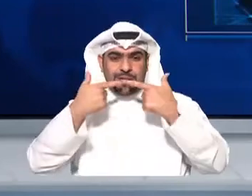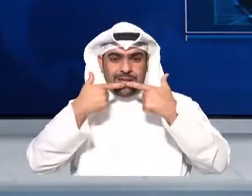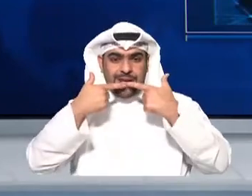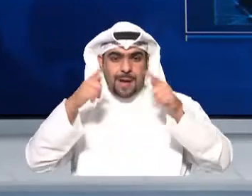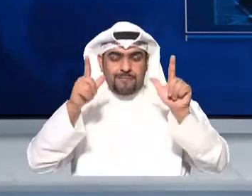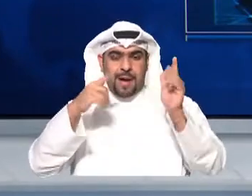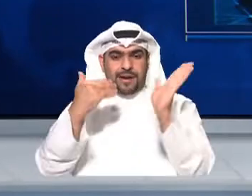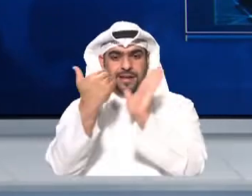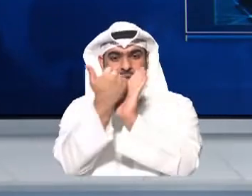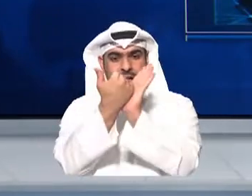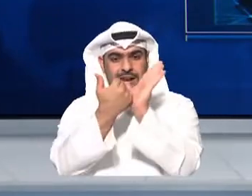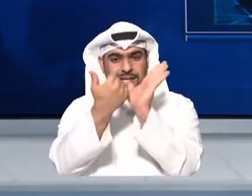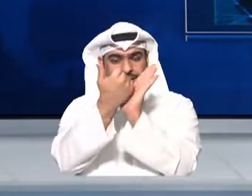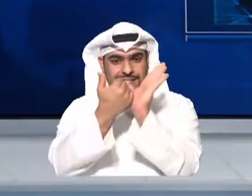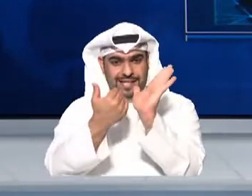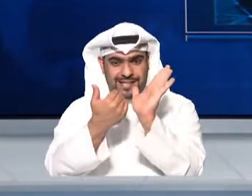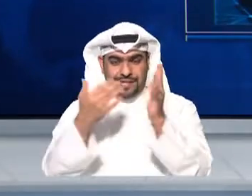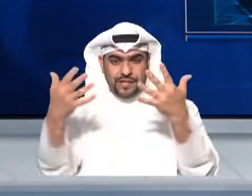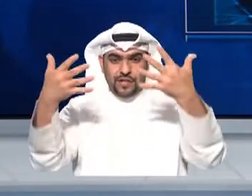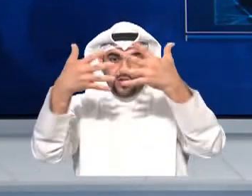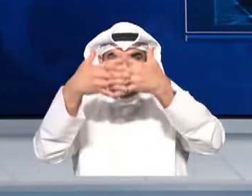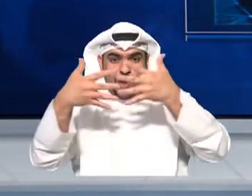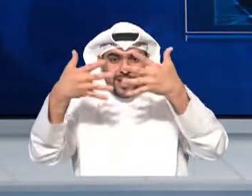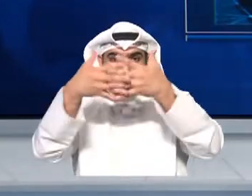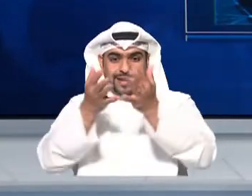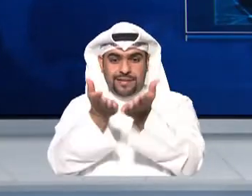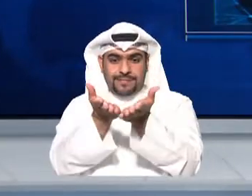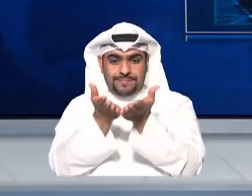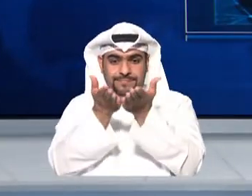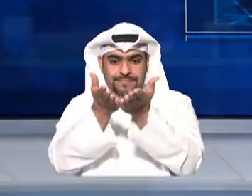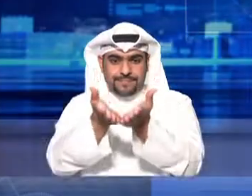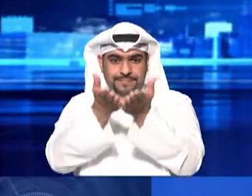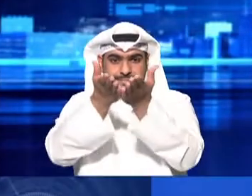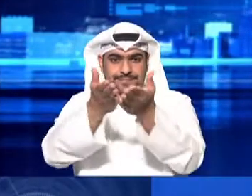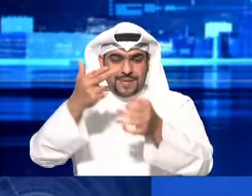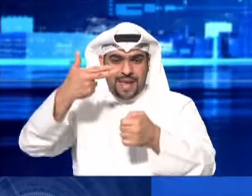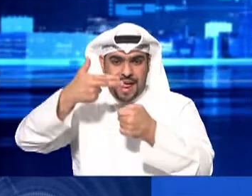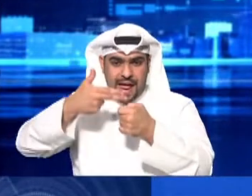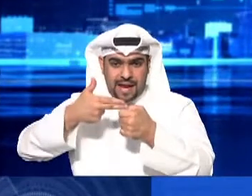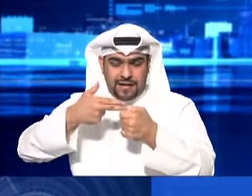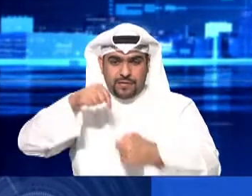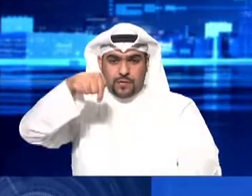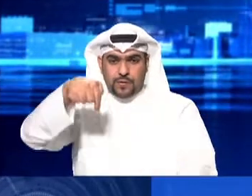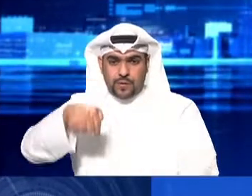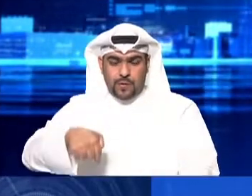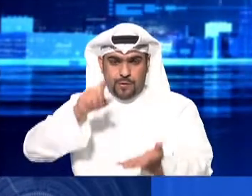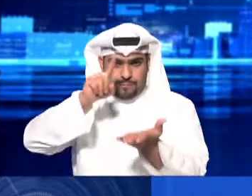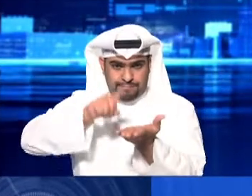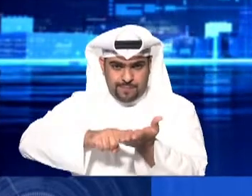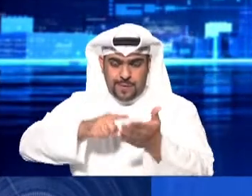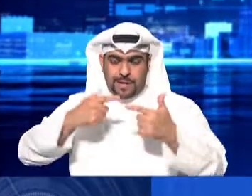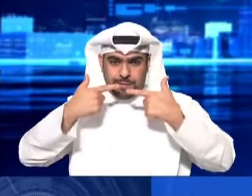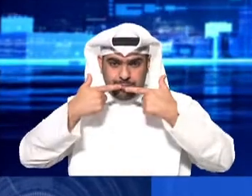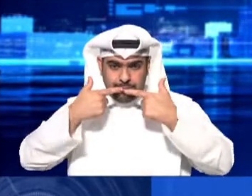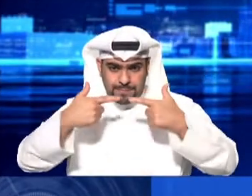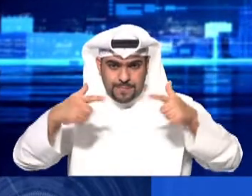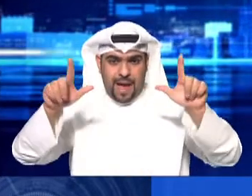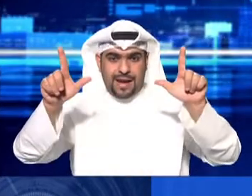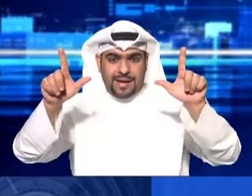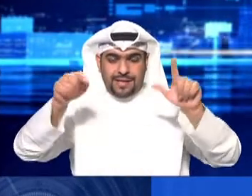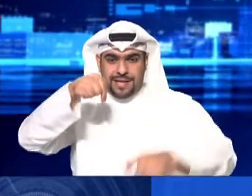أكدت شركة ناقلات النفط الكويتية اليوم سلامة وجودة جميع منتجاتها ومطابقتها لأحدث